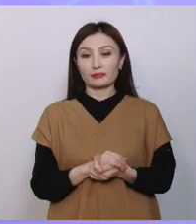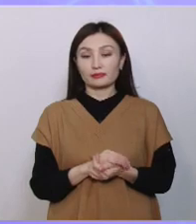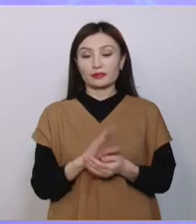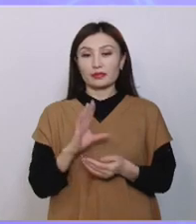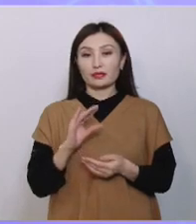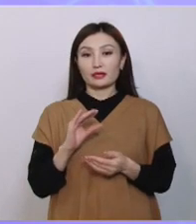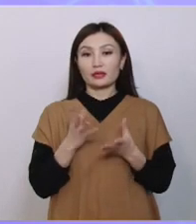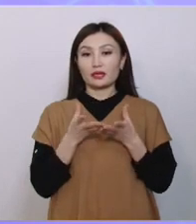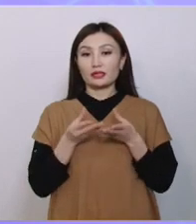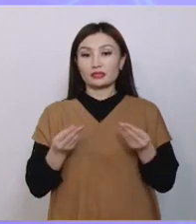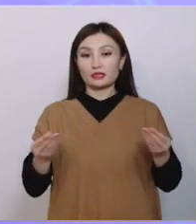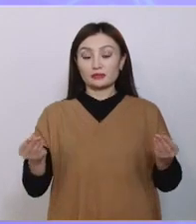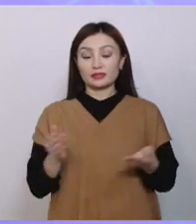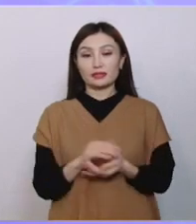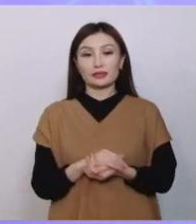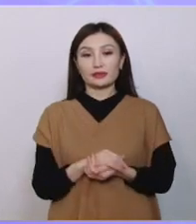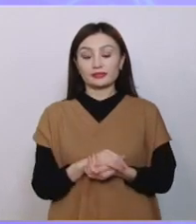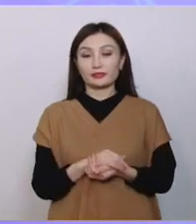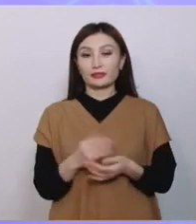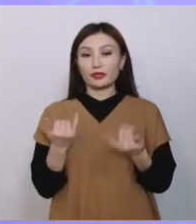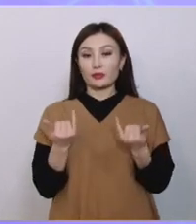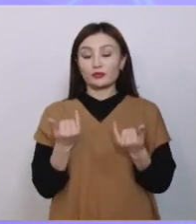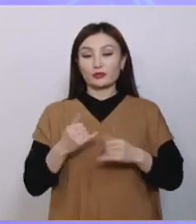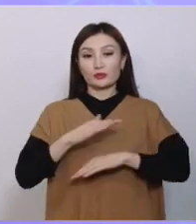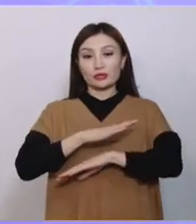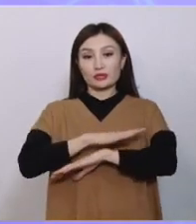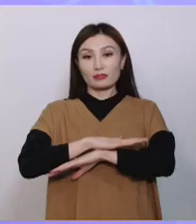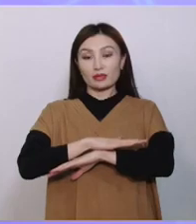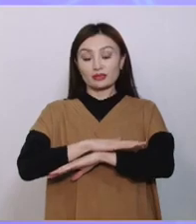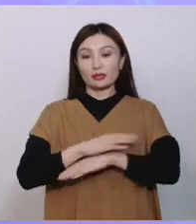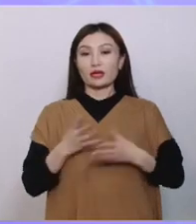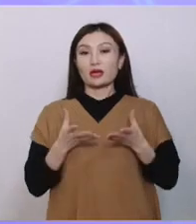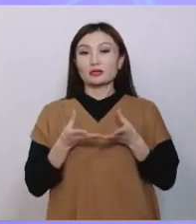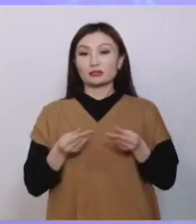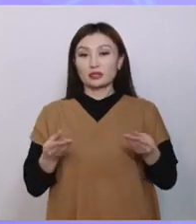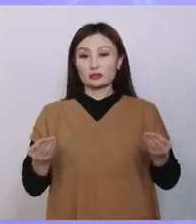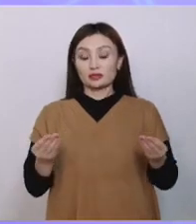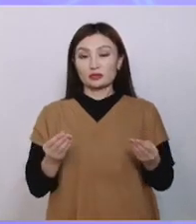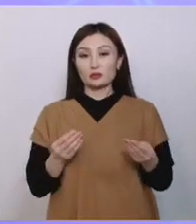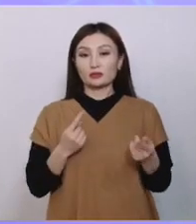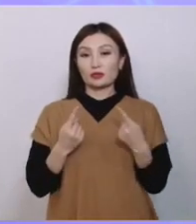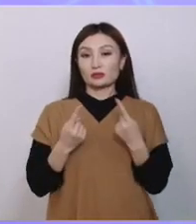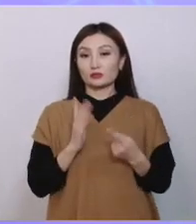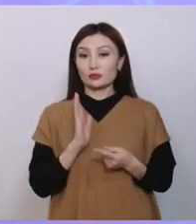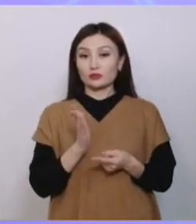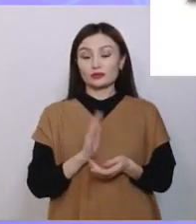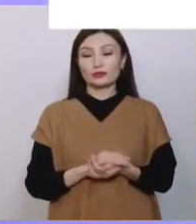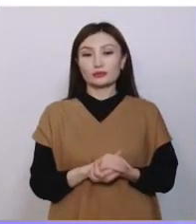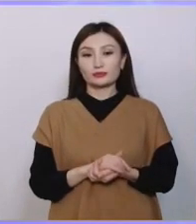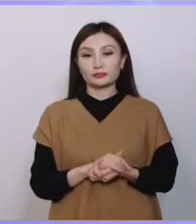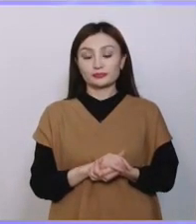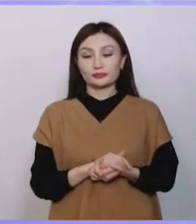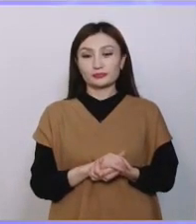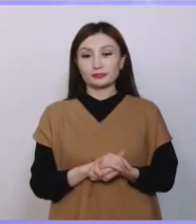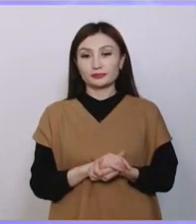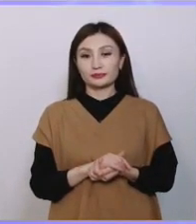Жаз мезгілі. Бүгін сабақта жаз мезгілі туралу сүйлешөбүз.